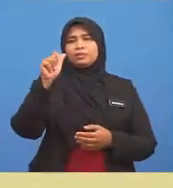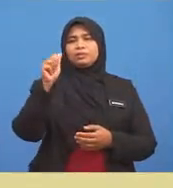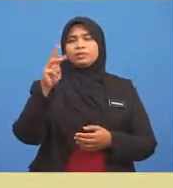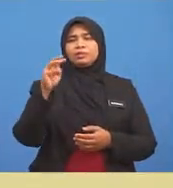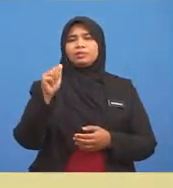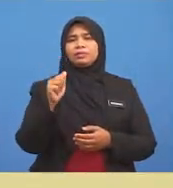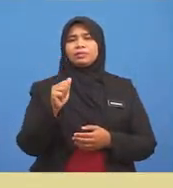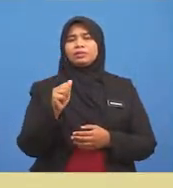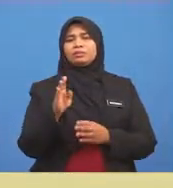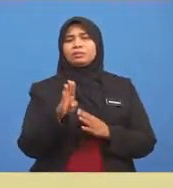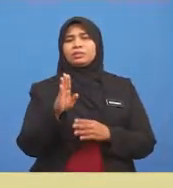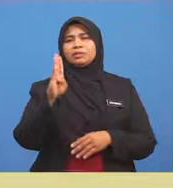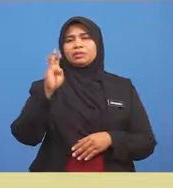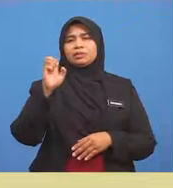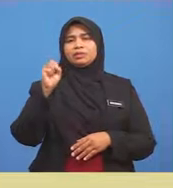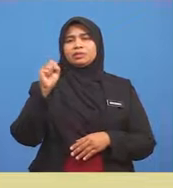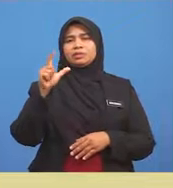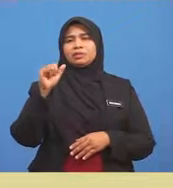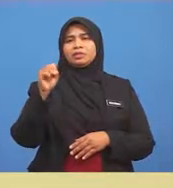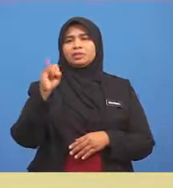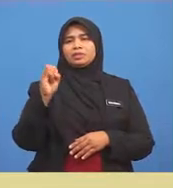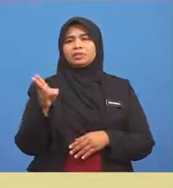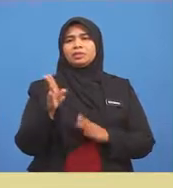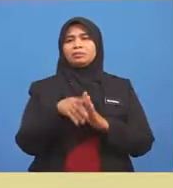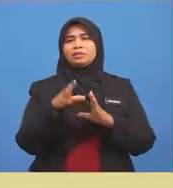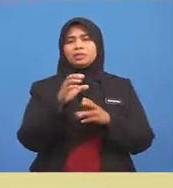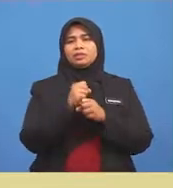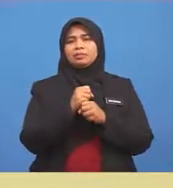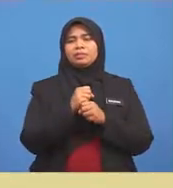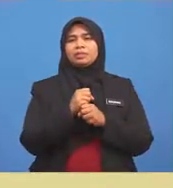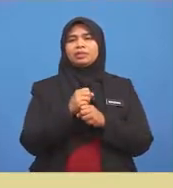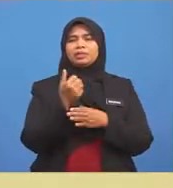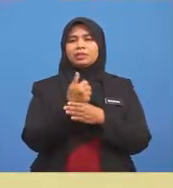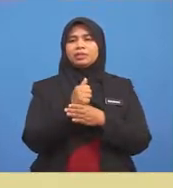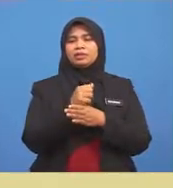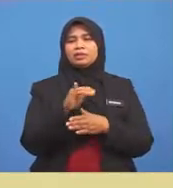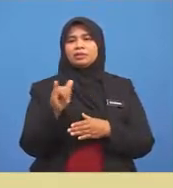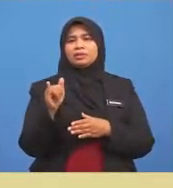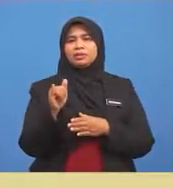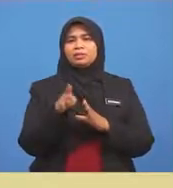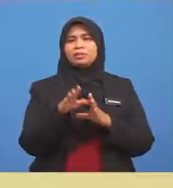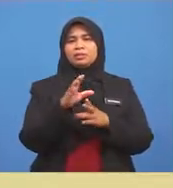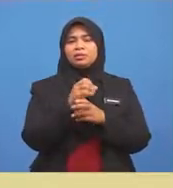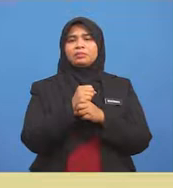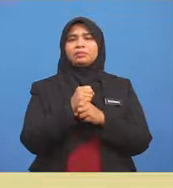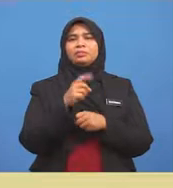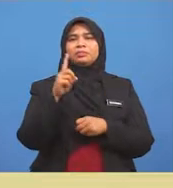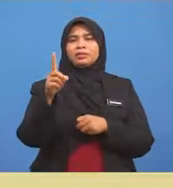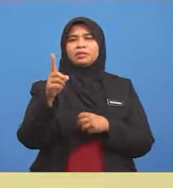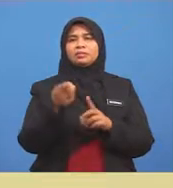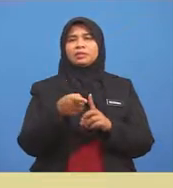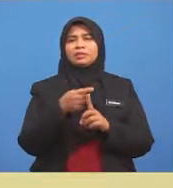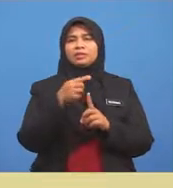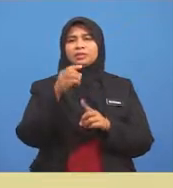pendapat mengenai maksud As-Sufaha. Antaranya ialah pendapat pertama dari Sa'id